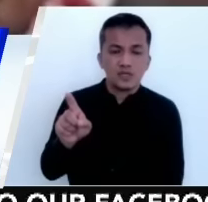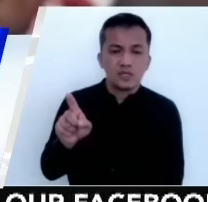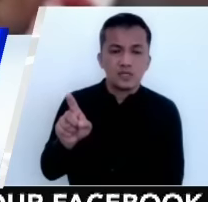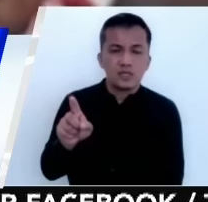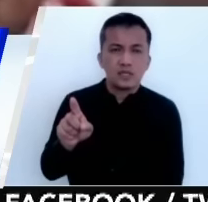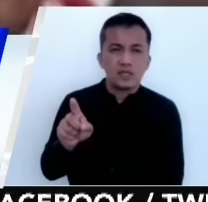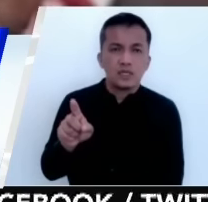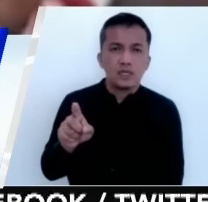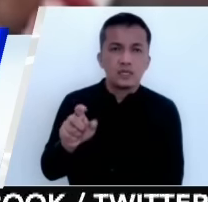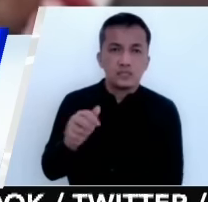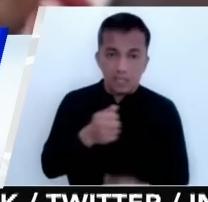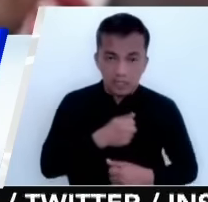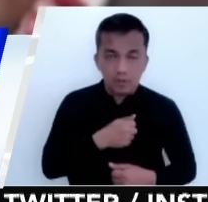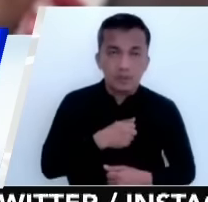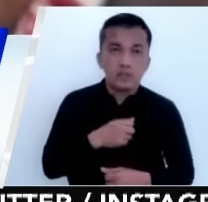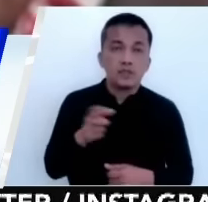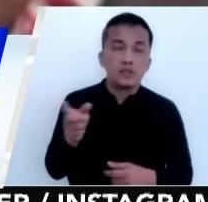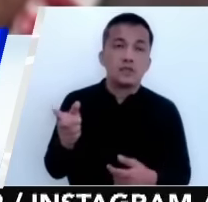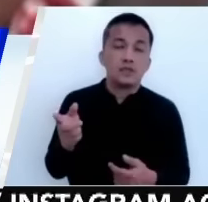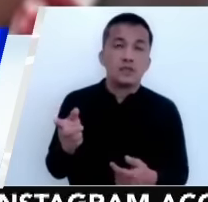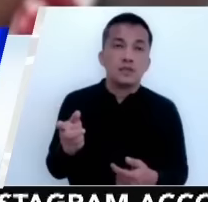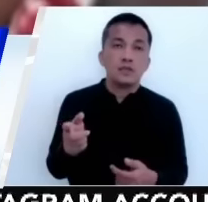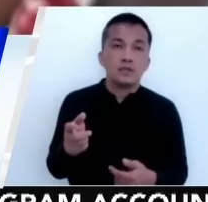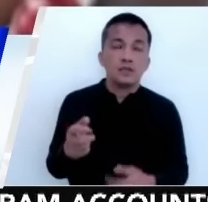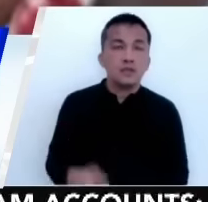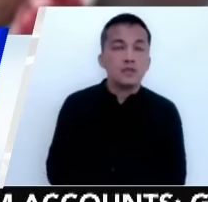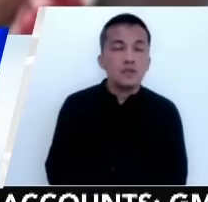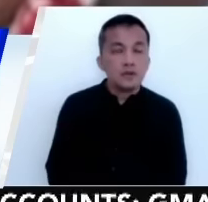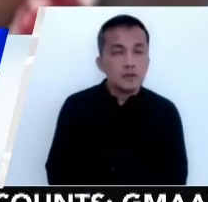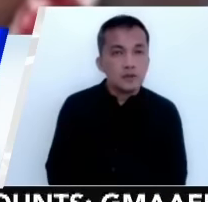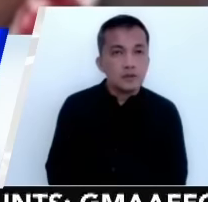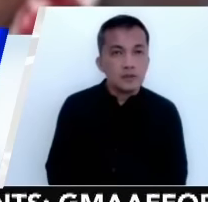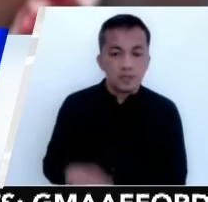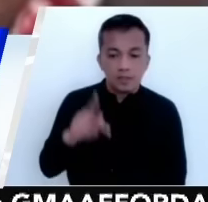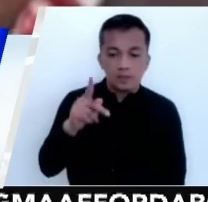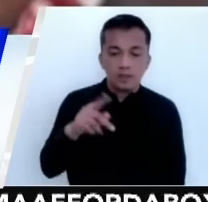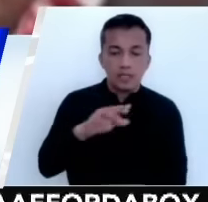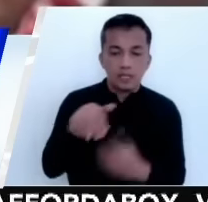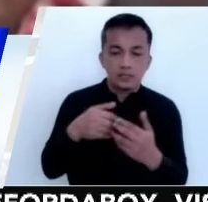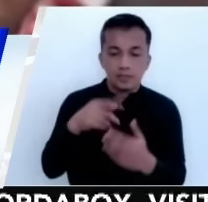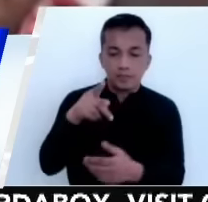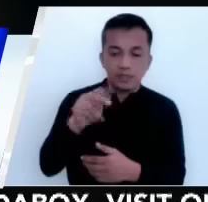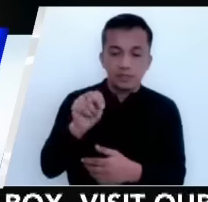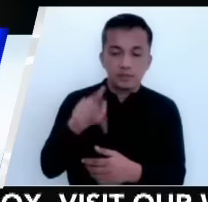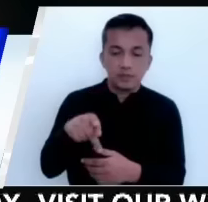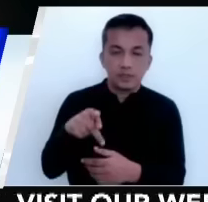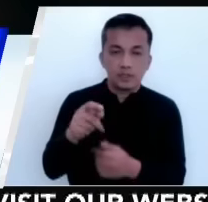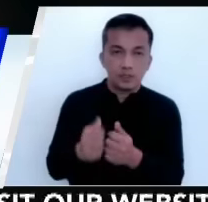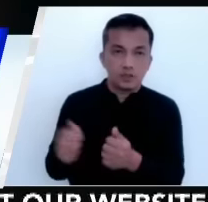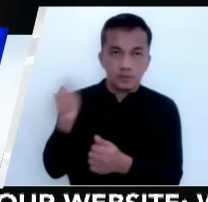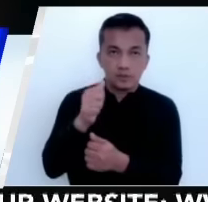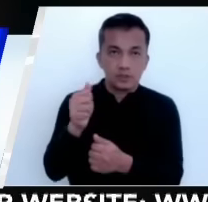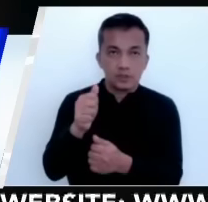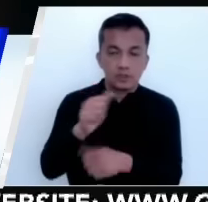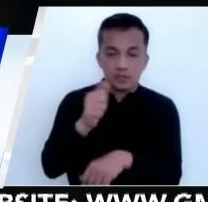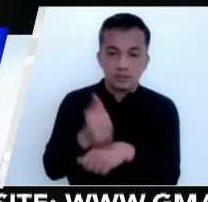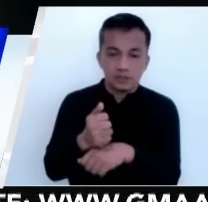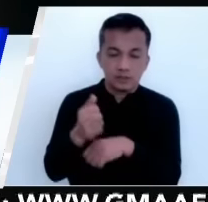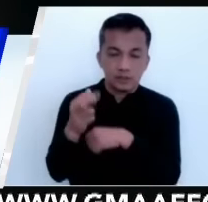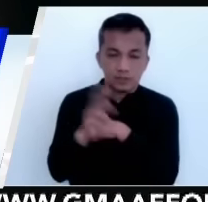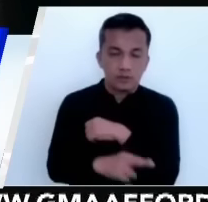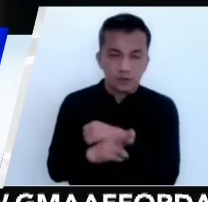lahat na PMP commanders assigned in Davao Region. Hindi alam ni Hubahib at hindi